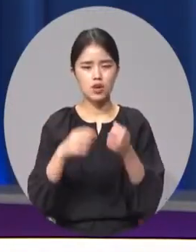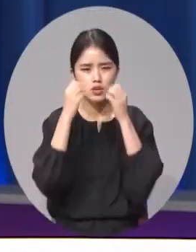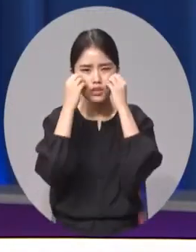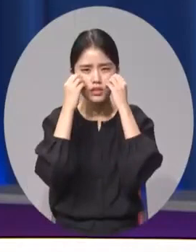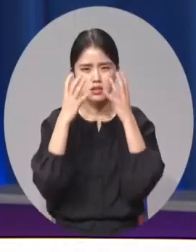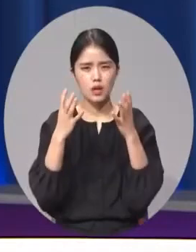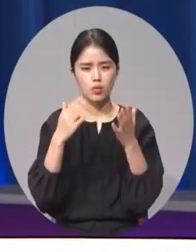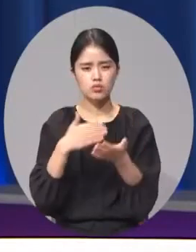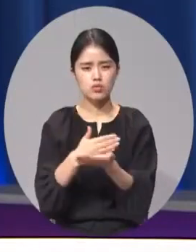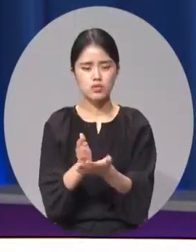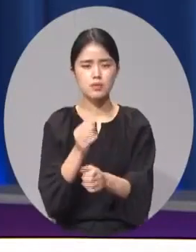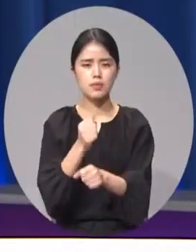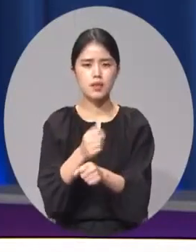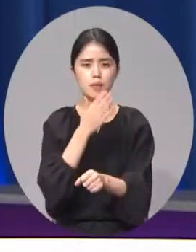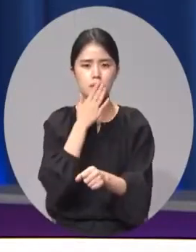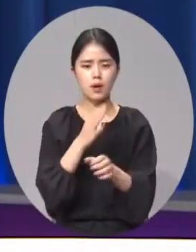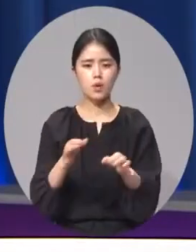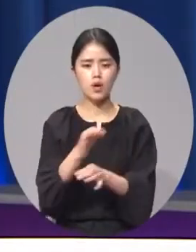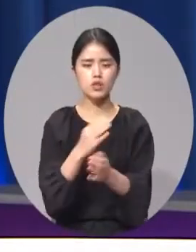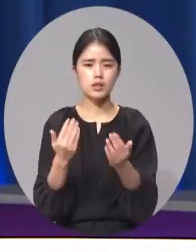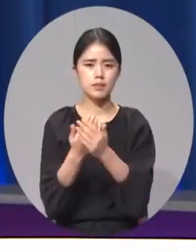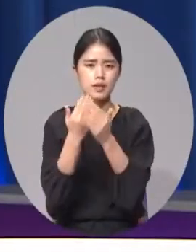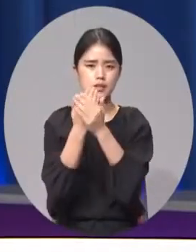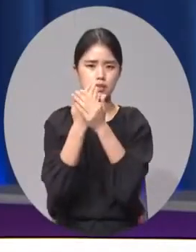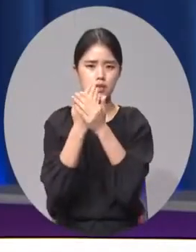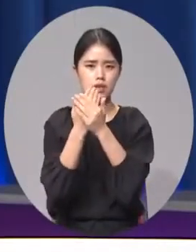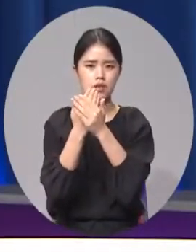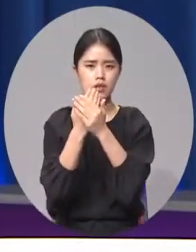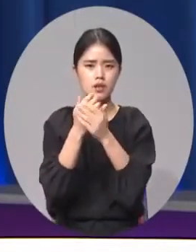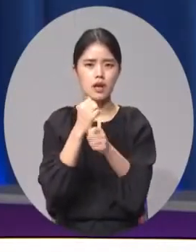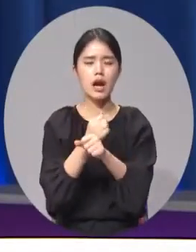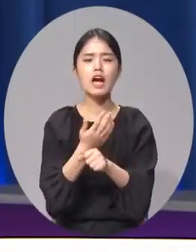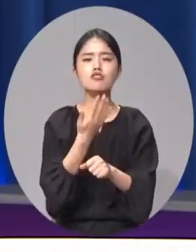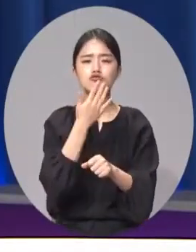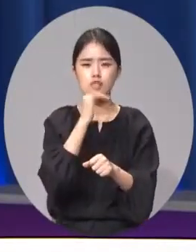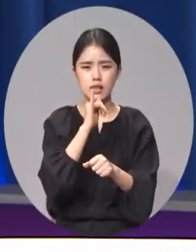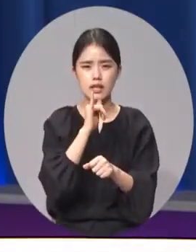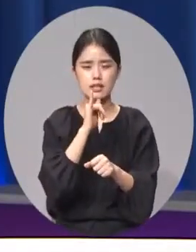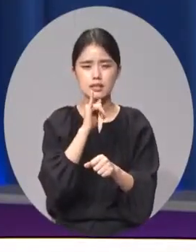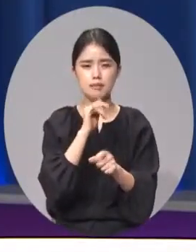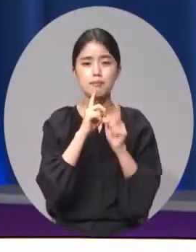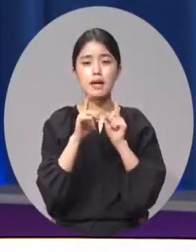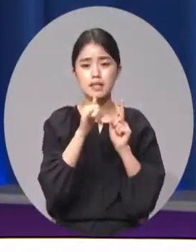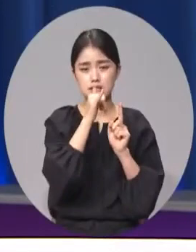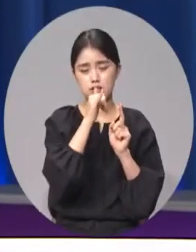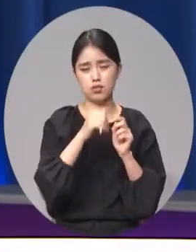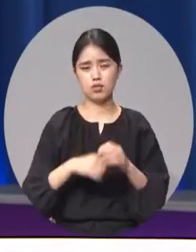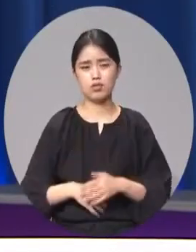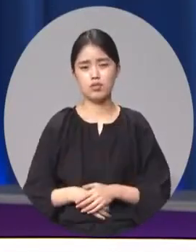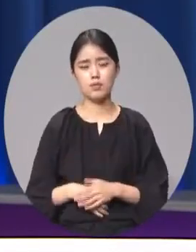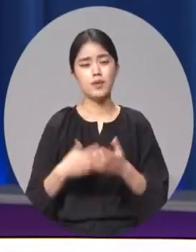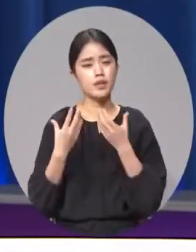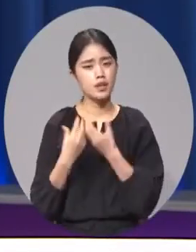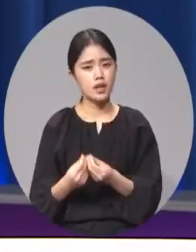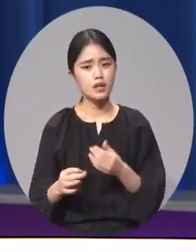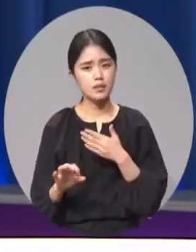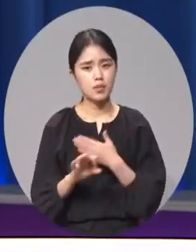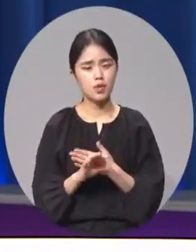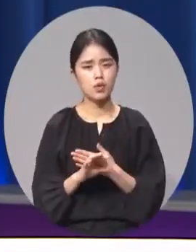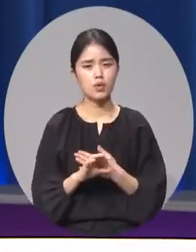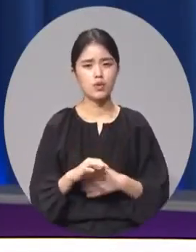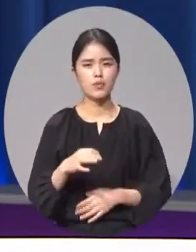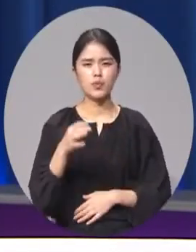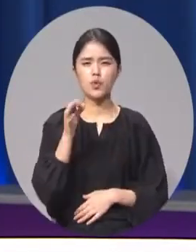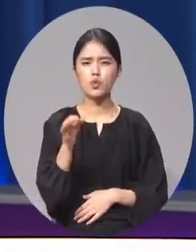것들이 만들어지고 경제 발전이 이루어진다는 그런 이론이 있습니다 그러면 어 예를 들어서 뭐 도는